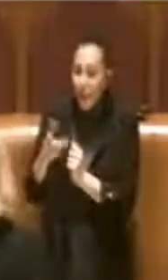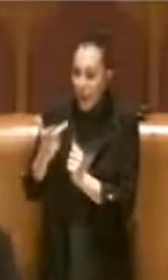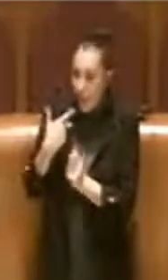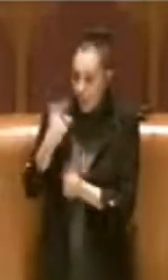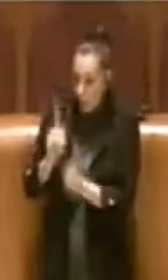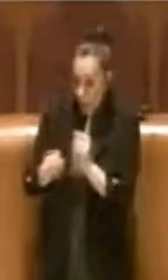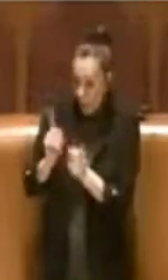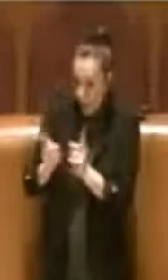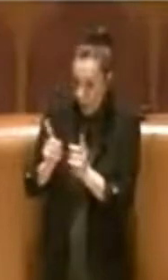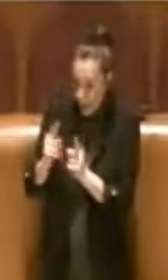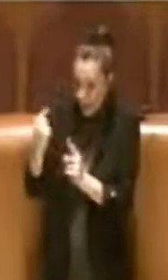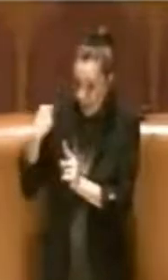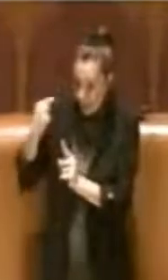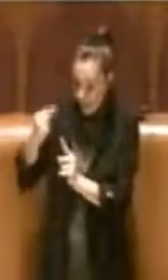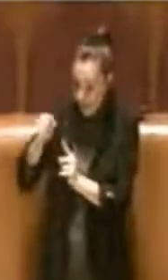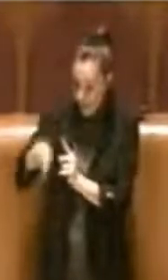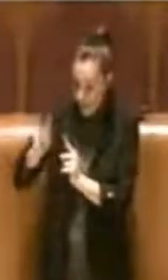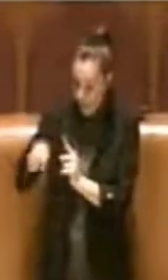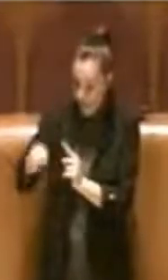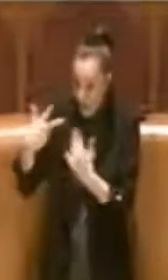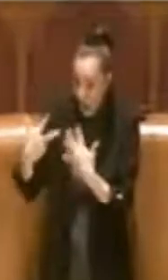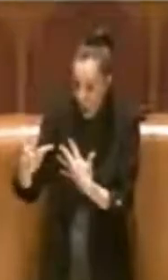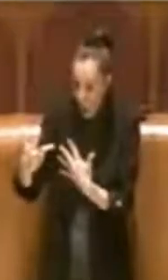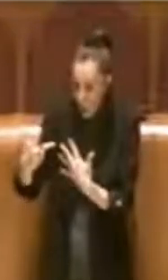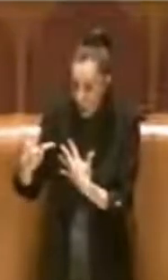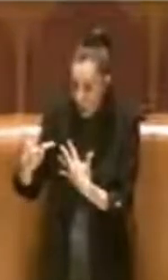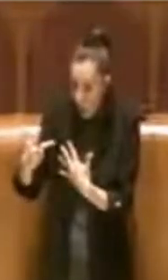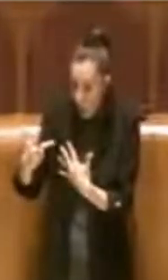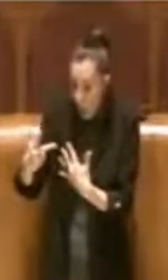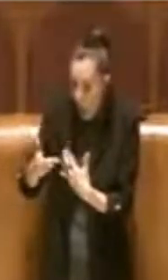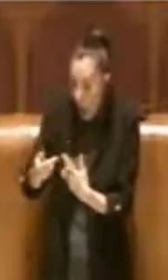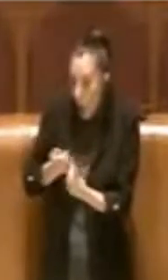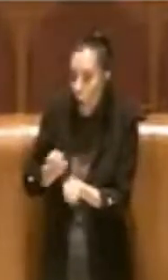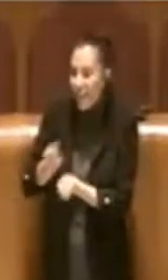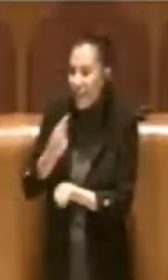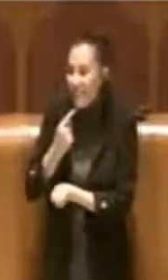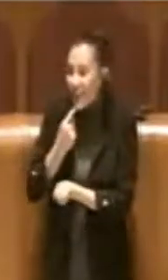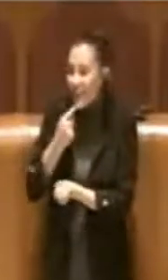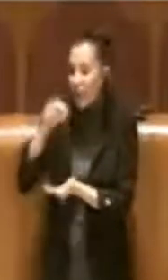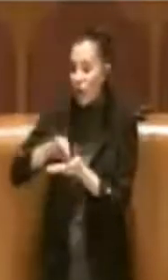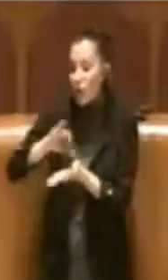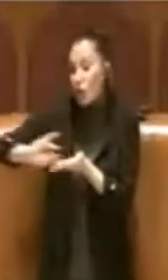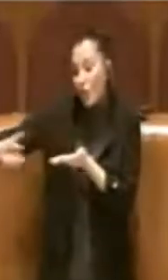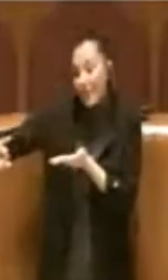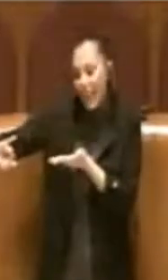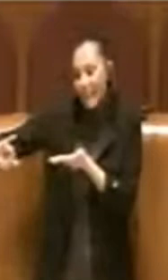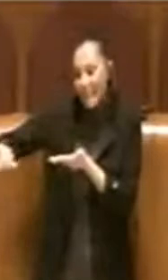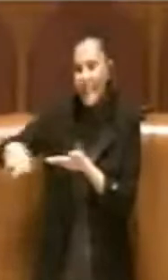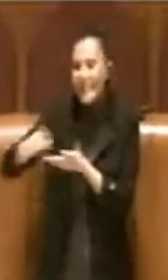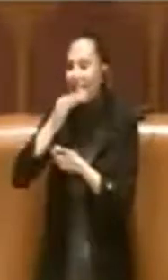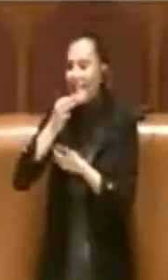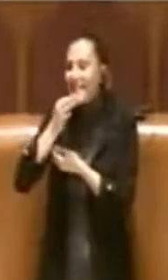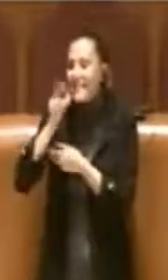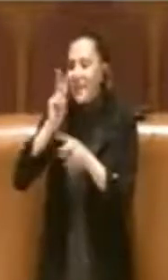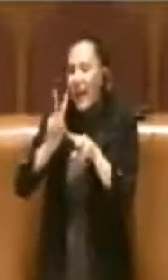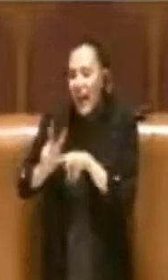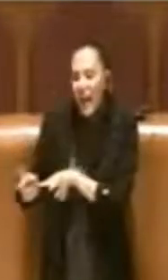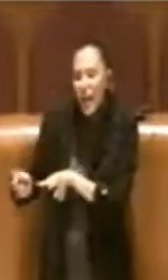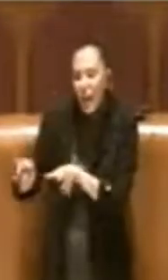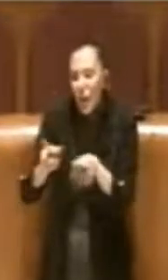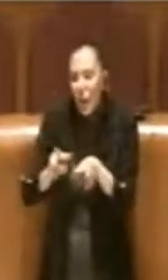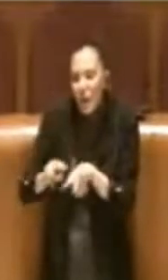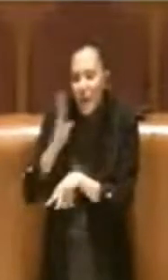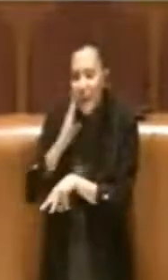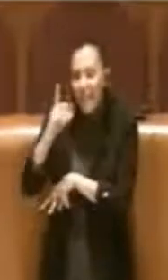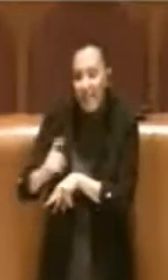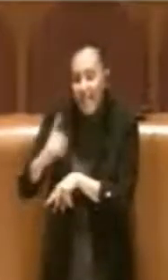politiche fino al 2008 il centro-sinistra, in quel caso invece governava il centro-destra e quindi l'attività di ricognizione della massa mi